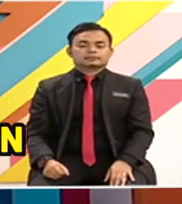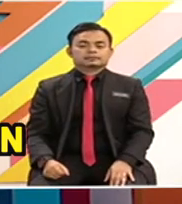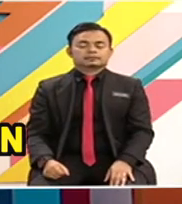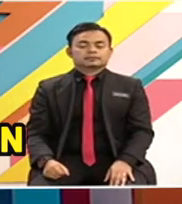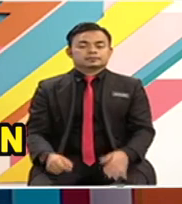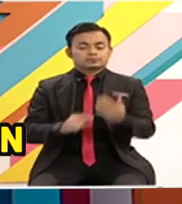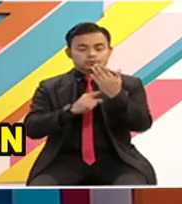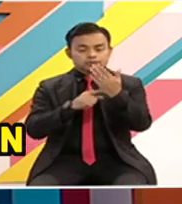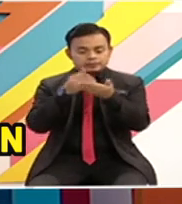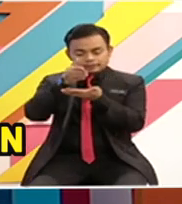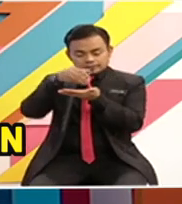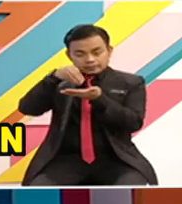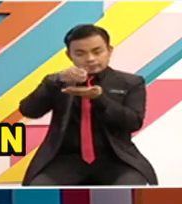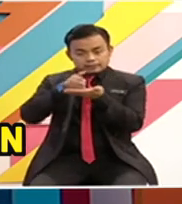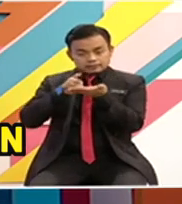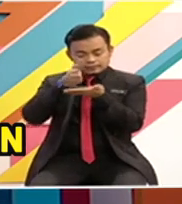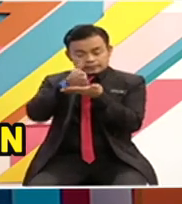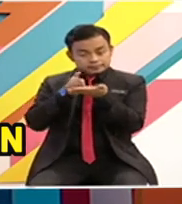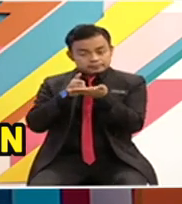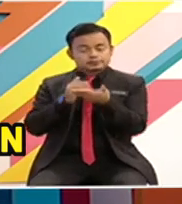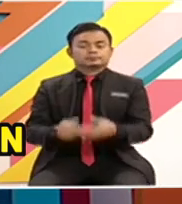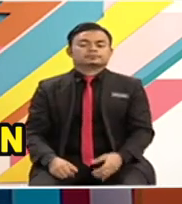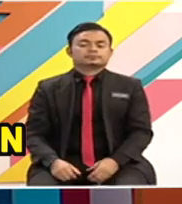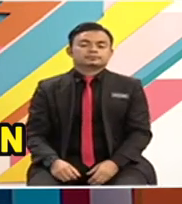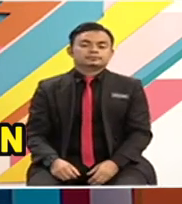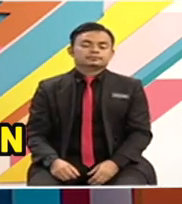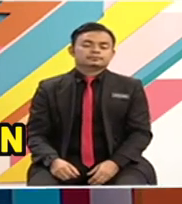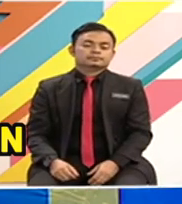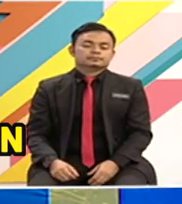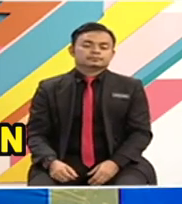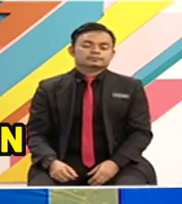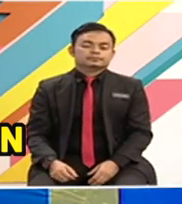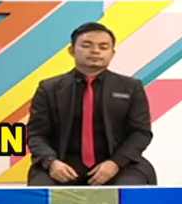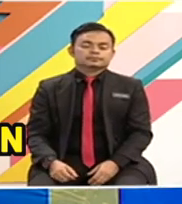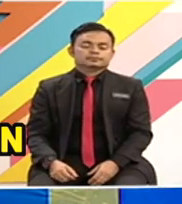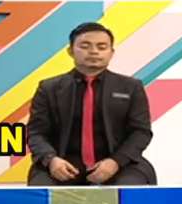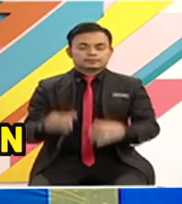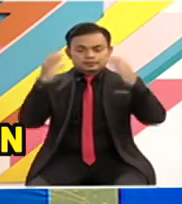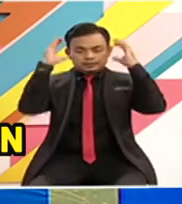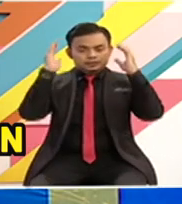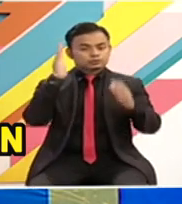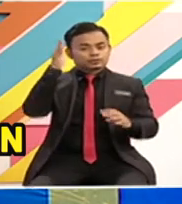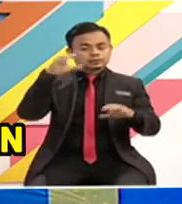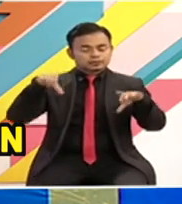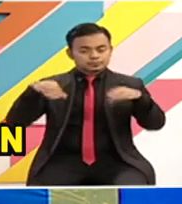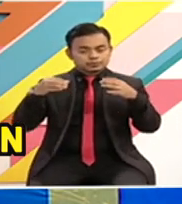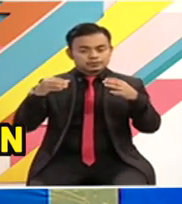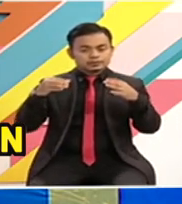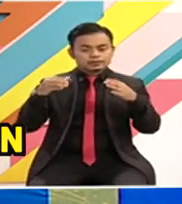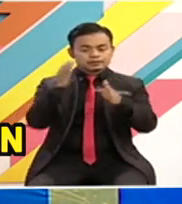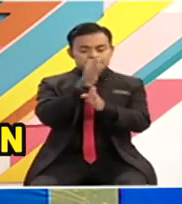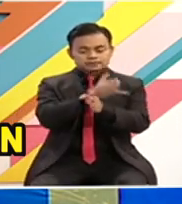betul jago ah udah ya cek kucurahkan mencekam buat senang sedih lah ora iso Fika 6